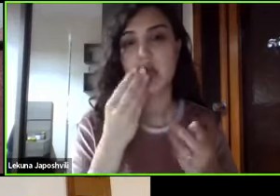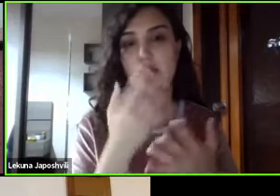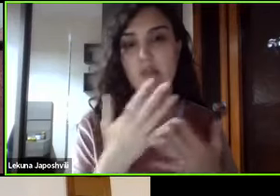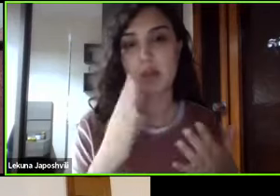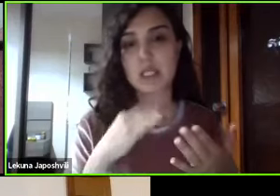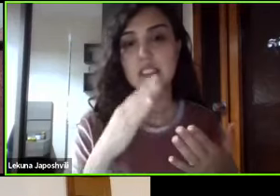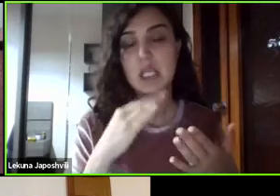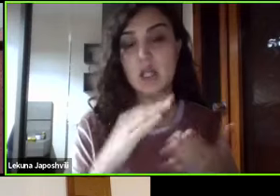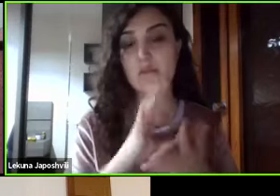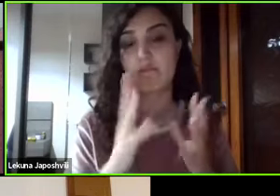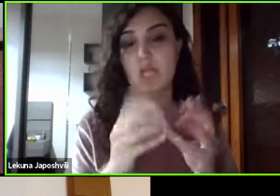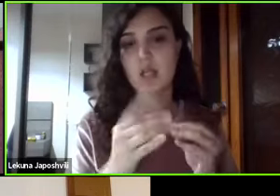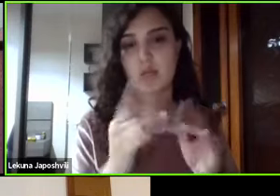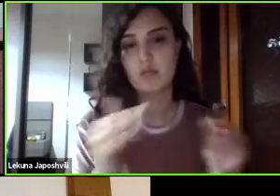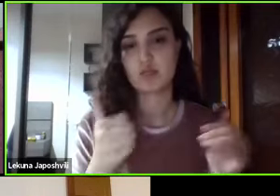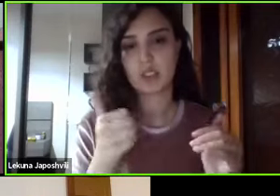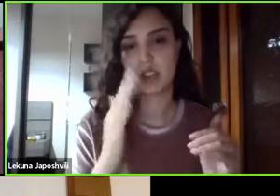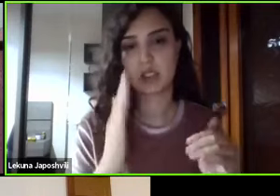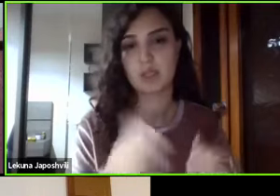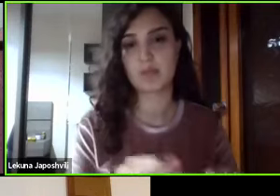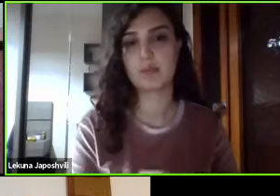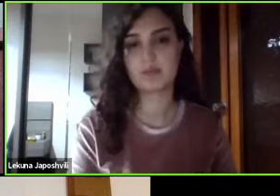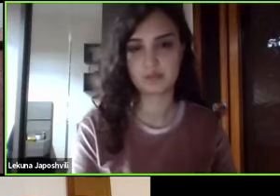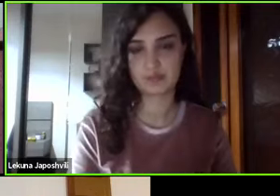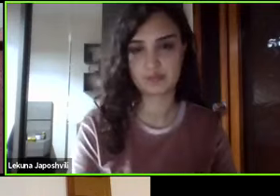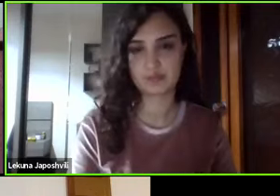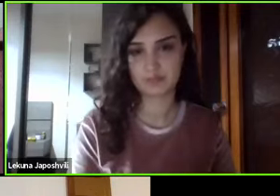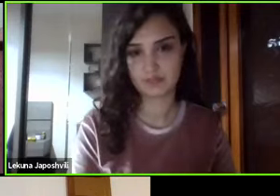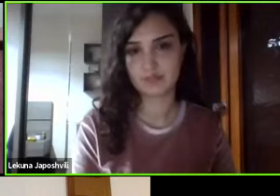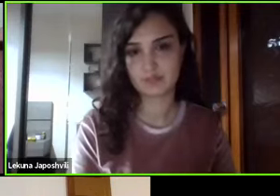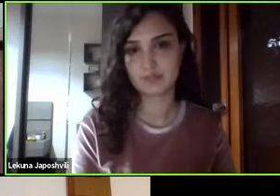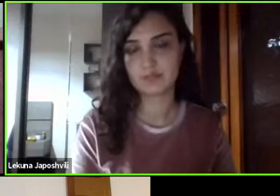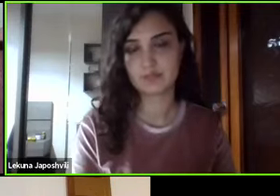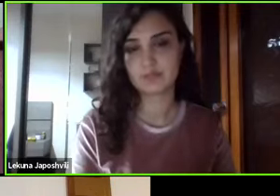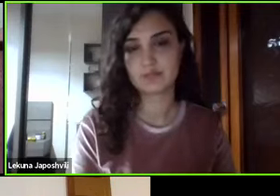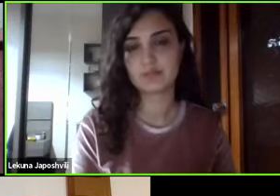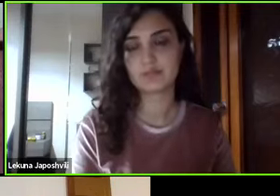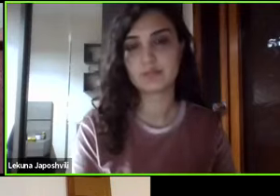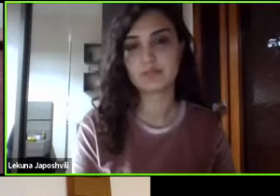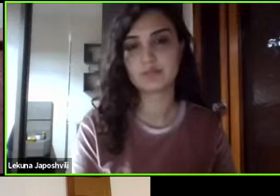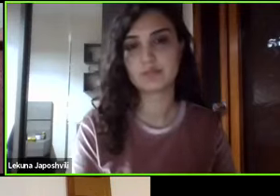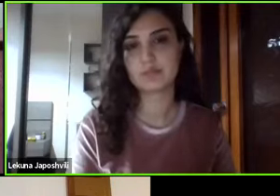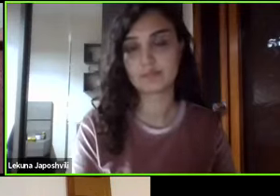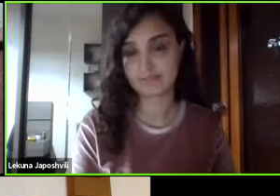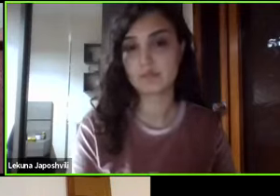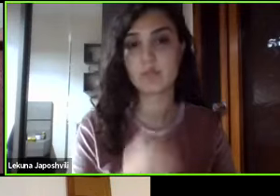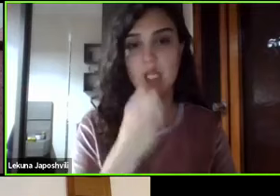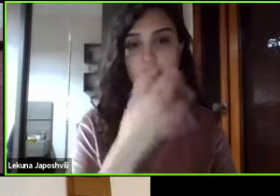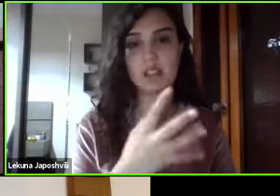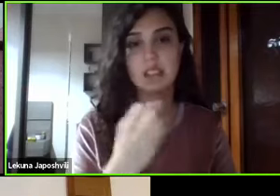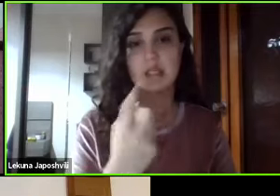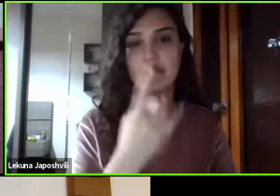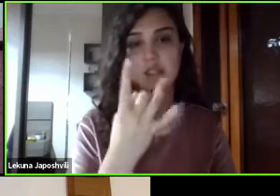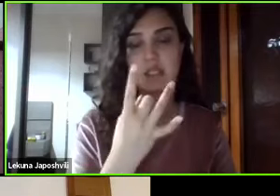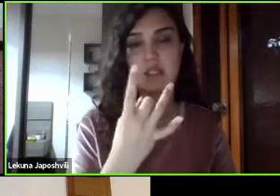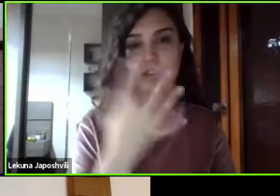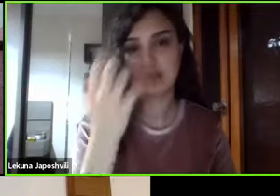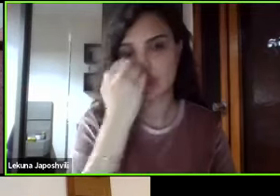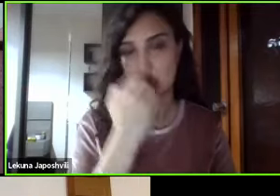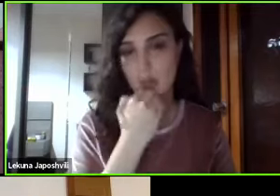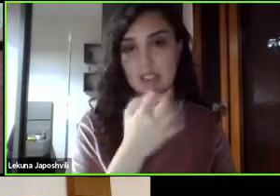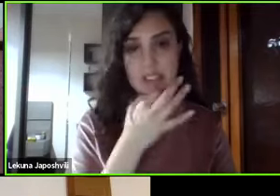ბავშვი ყველგან იქნება კარგად. კარგით, კიდევ ერთხელ დიდ